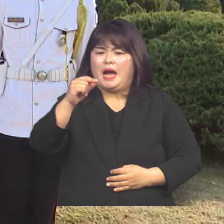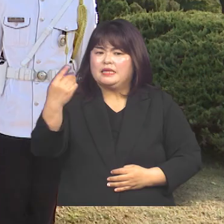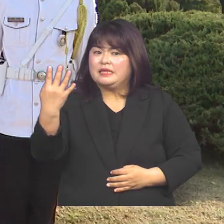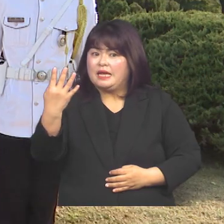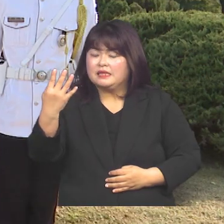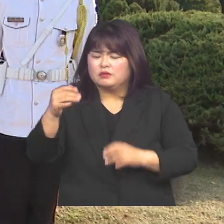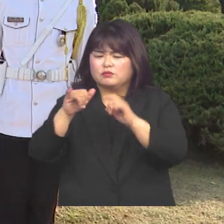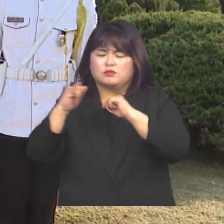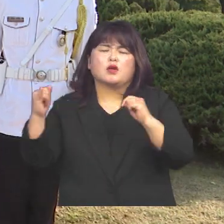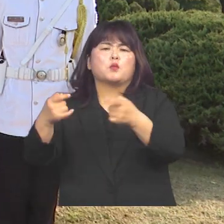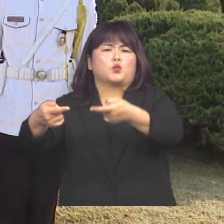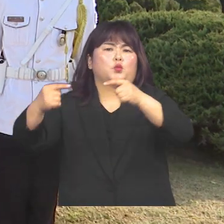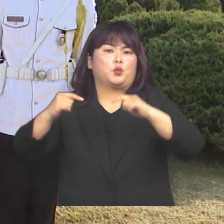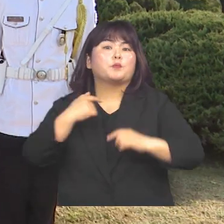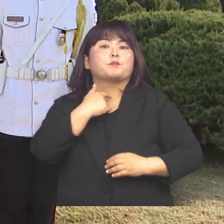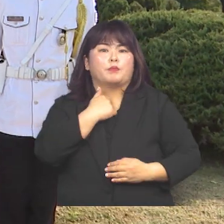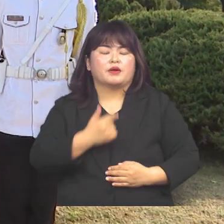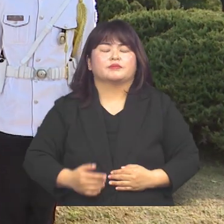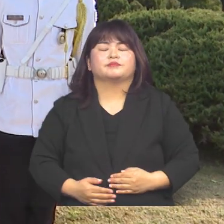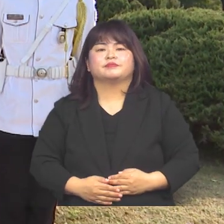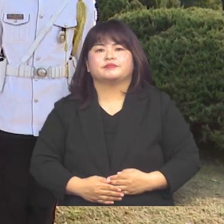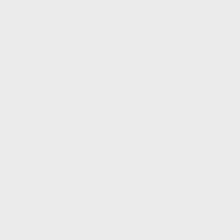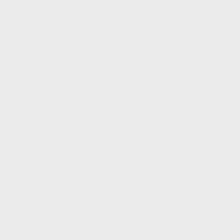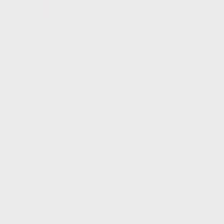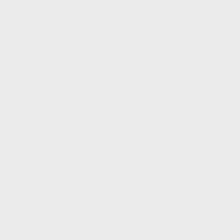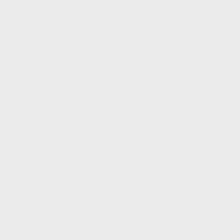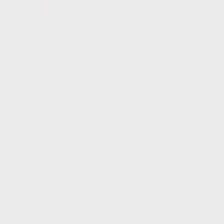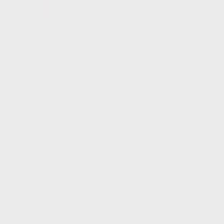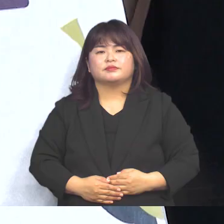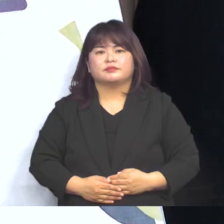14,936명의 병력을 파병한 바 있습니다.